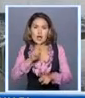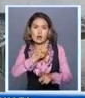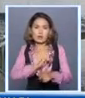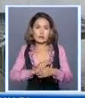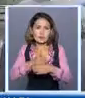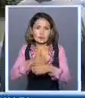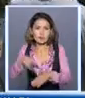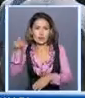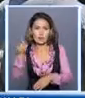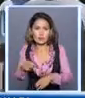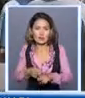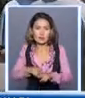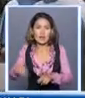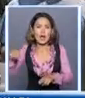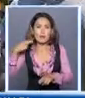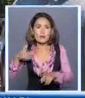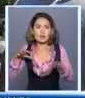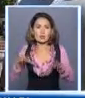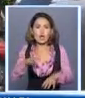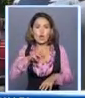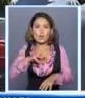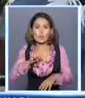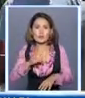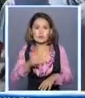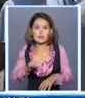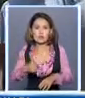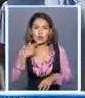сапармен барған болатын. Мұнда ол ел президенті Мұхаммед Мүрси,